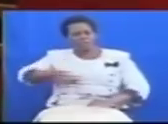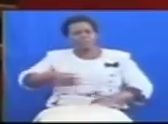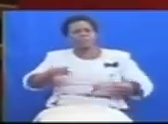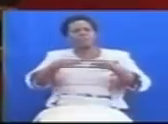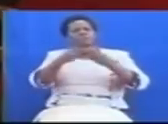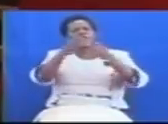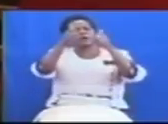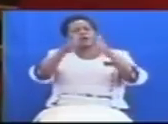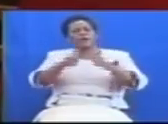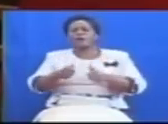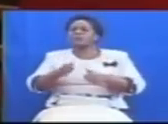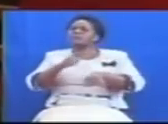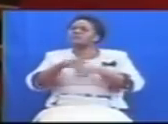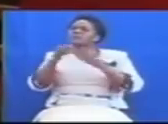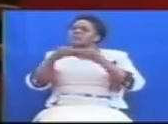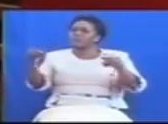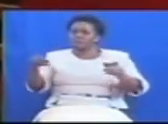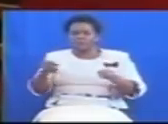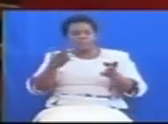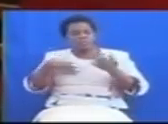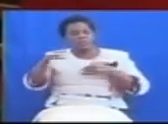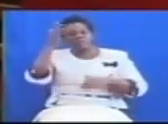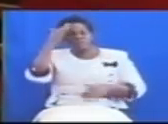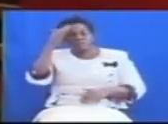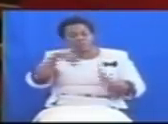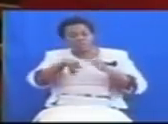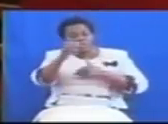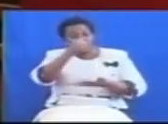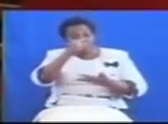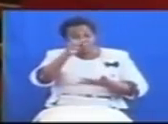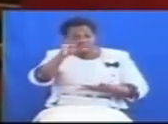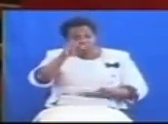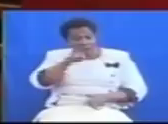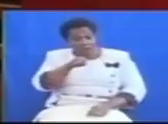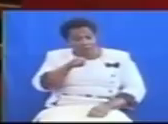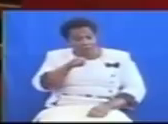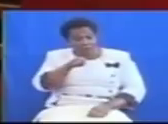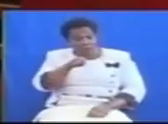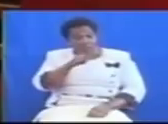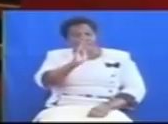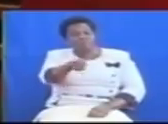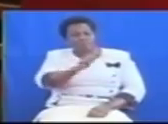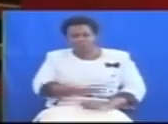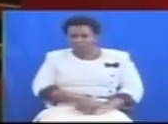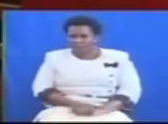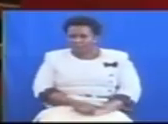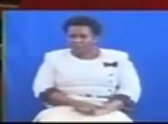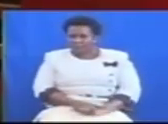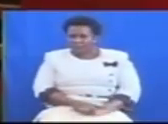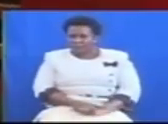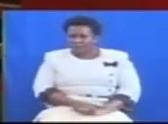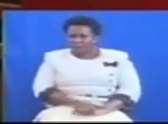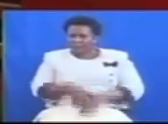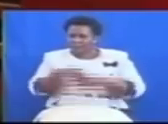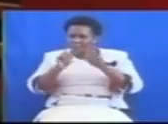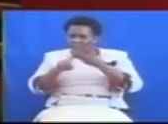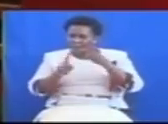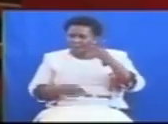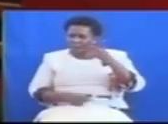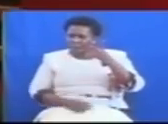Je, imo ndani ya bajeti inayokuja kwamba inaanza kutengenezwa hata kama itaisha kwa mwaka huu? Swali la